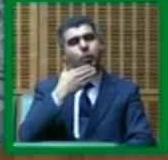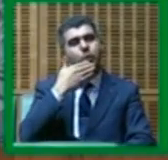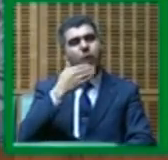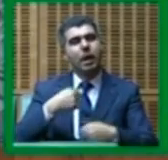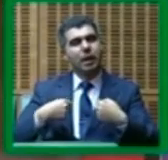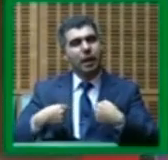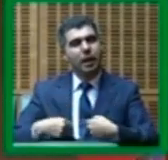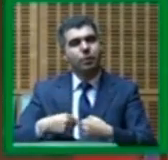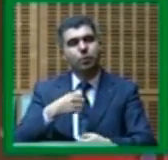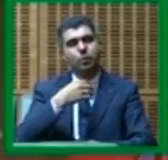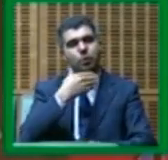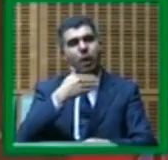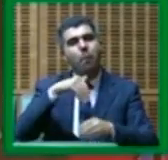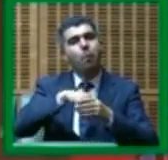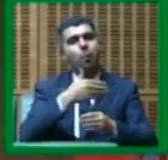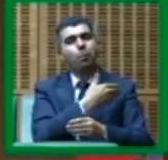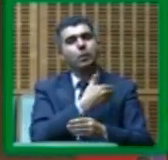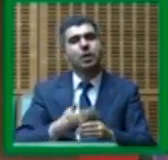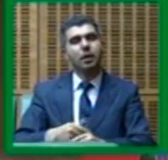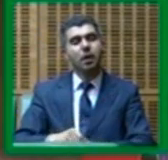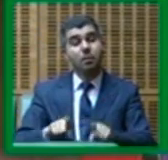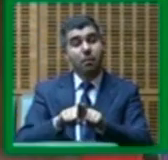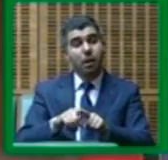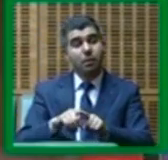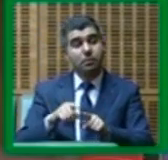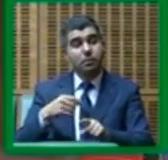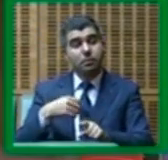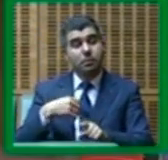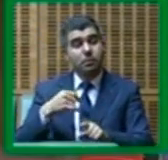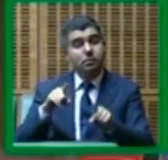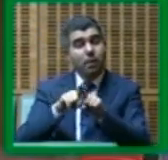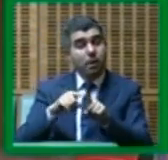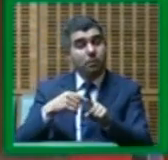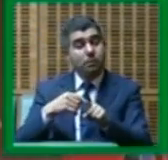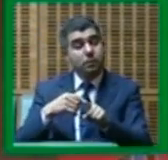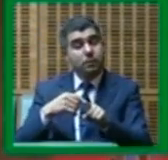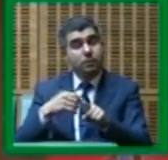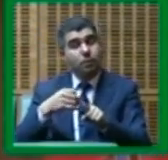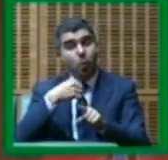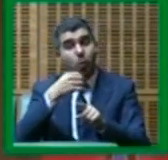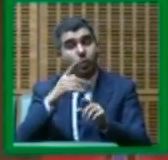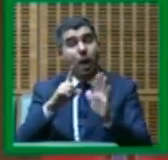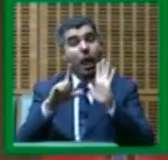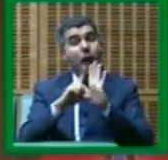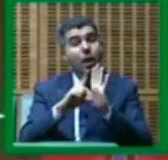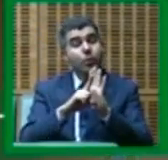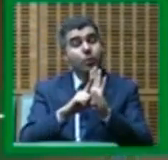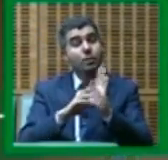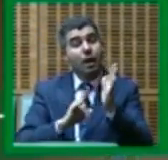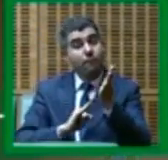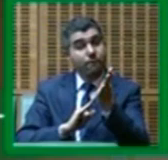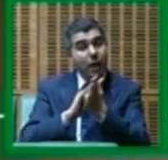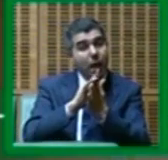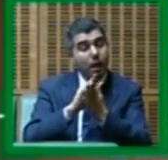الرئيس. شكرا سيد المستشار المحترم. لا يخفى عليكم سيد المستشار المحترم على ان المرسوم المنظم للنقل الجوي